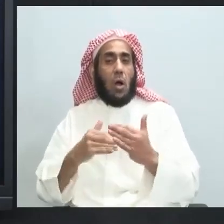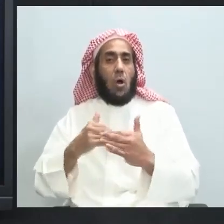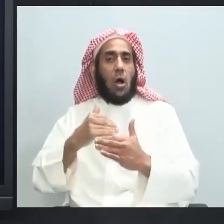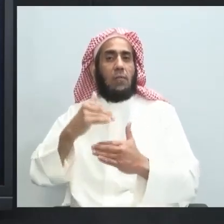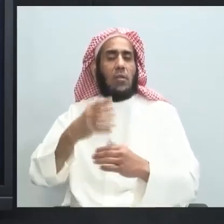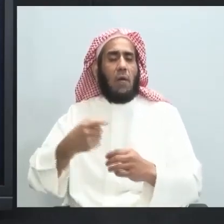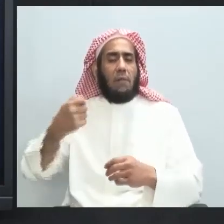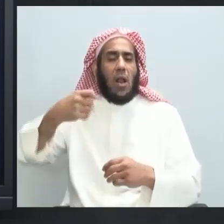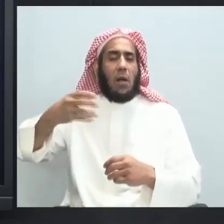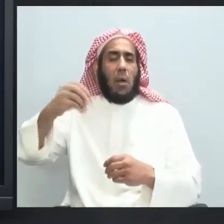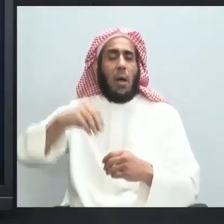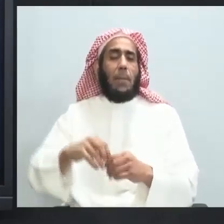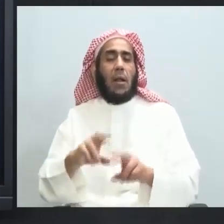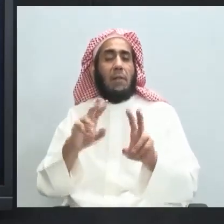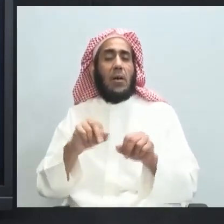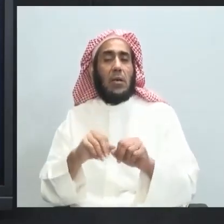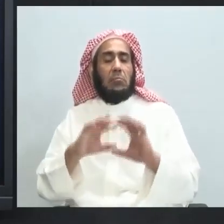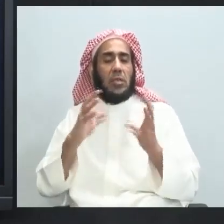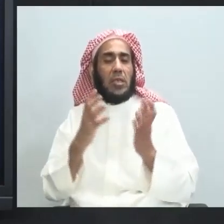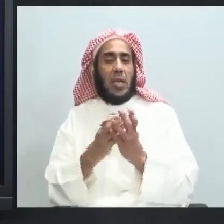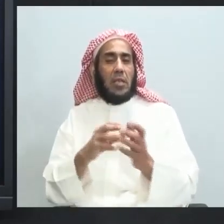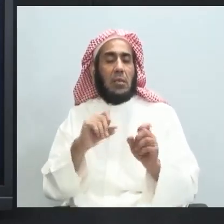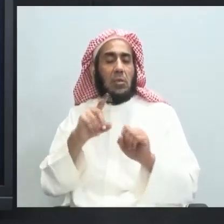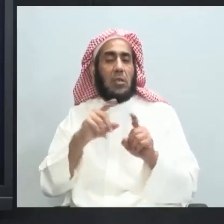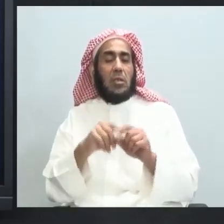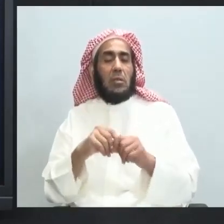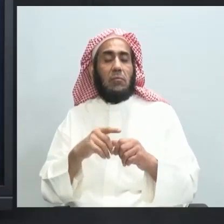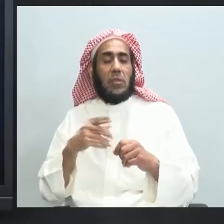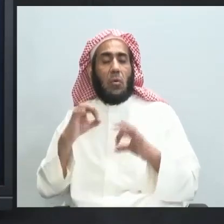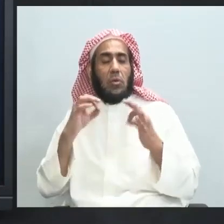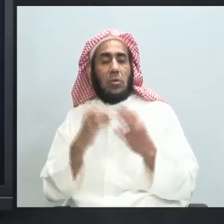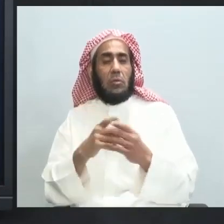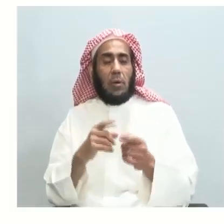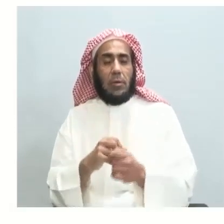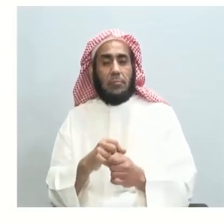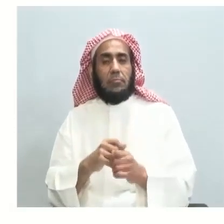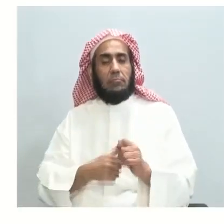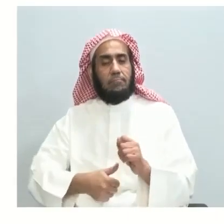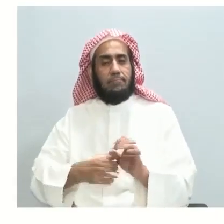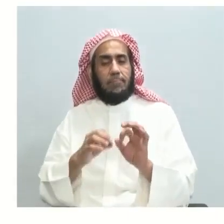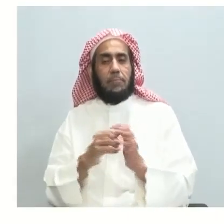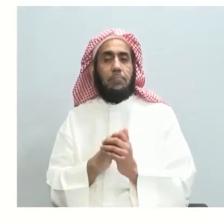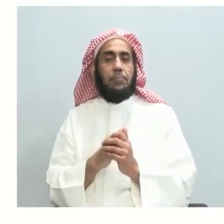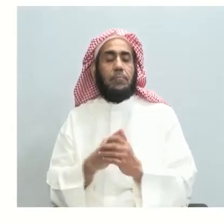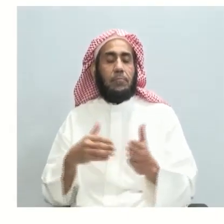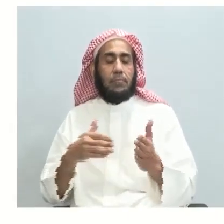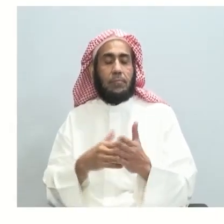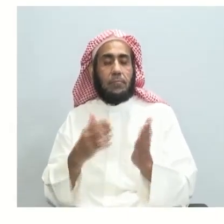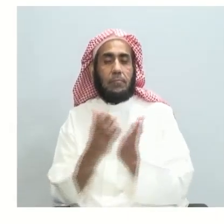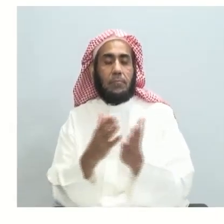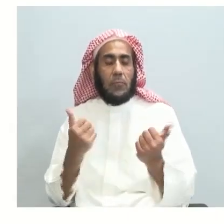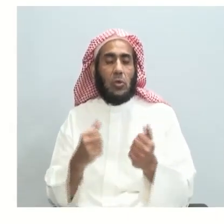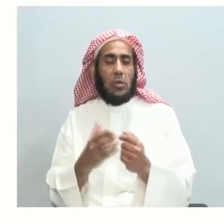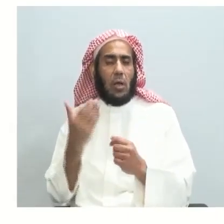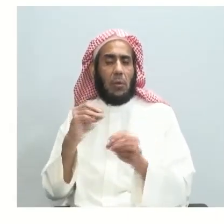في الارباح من خلال فقط اداره المنصات التواصل الاجتماعي بالشكل الصحيح في نهايه هذا الدرس دعونا